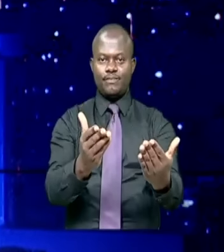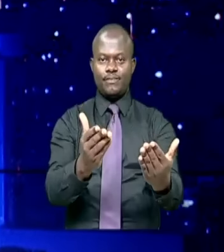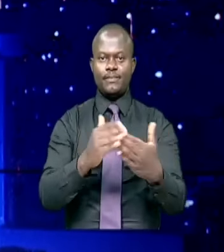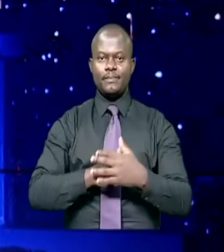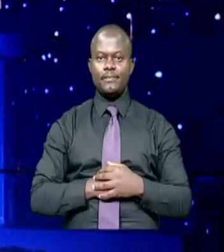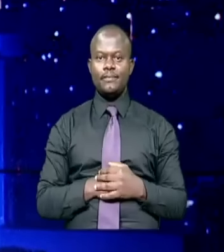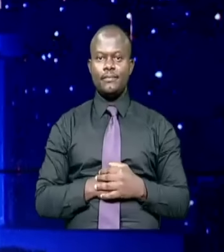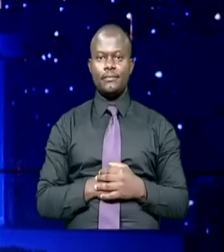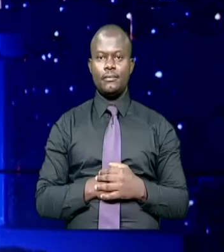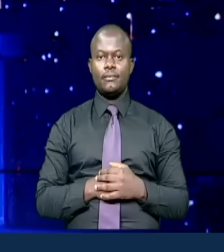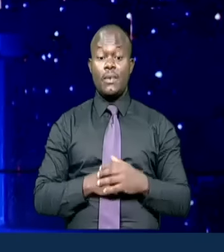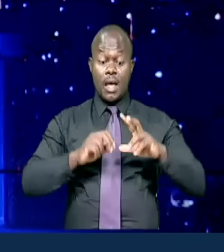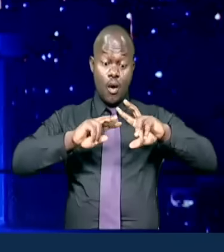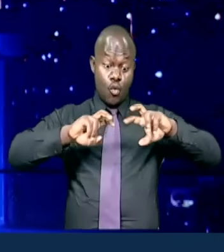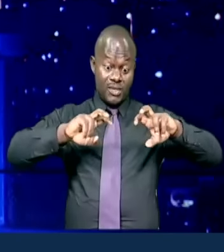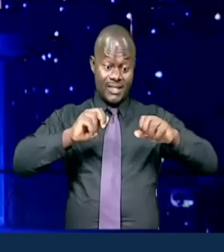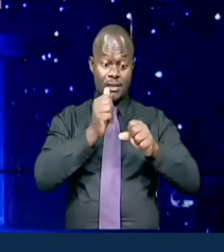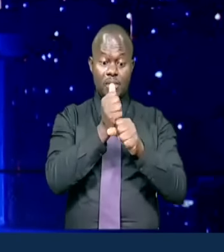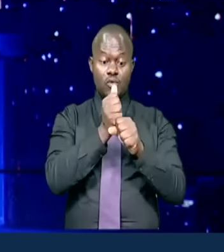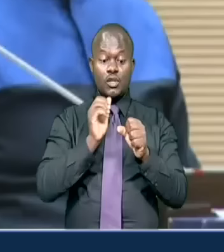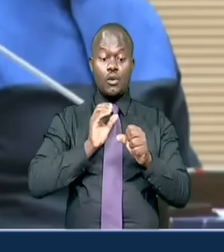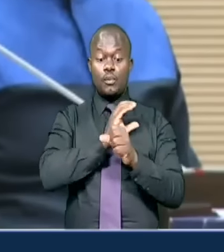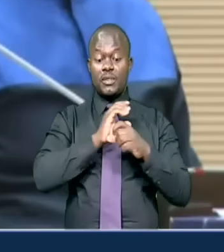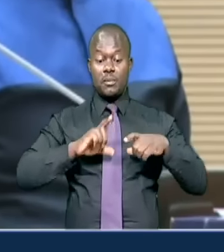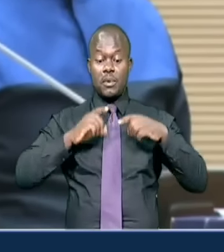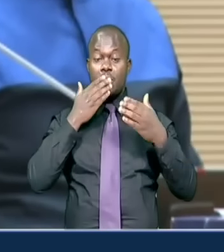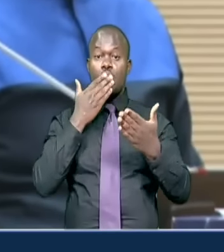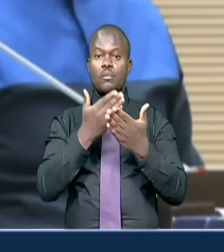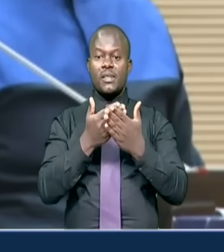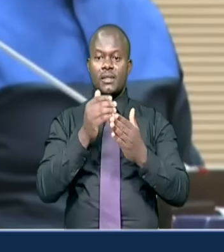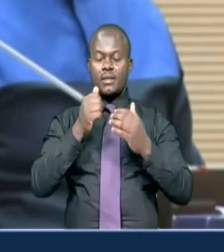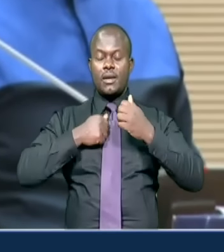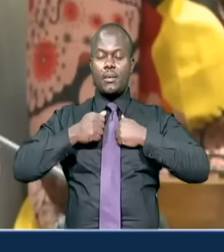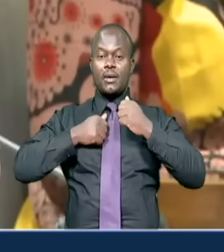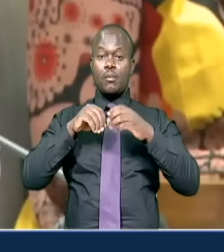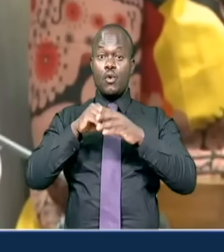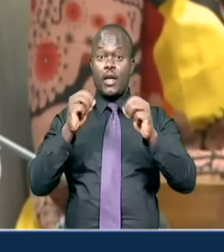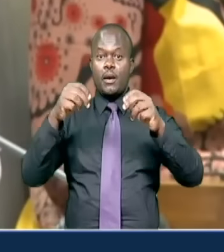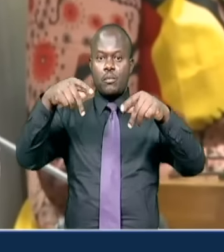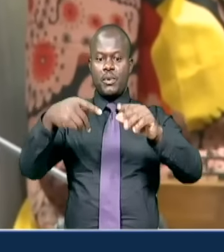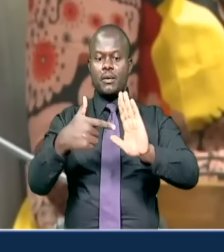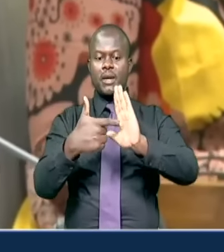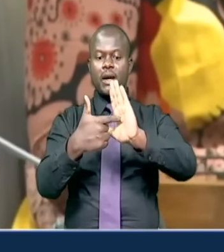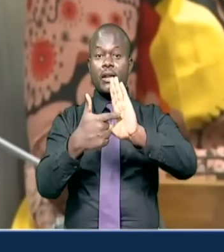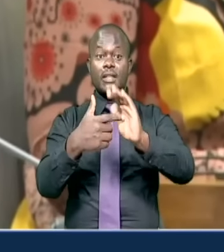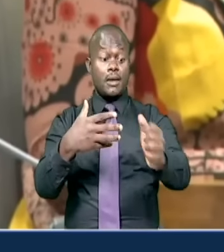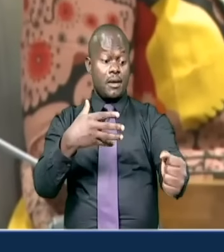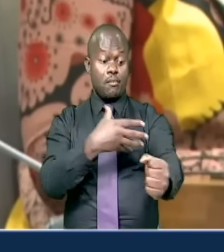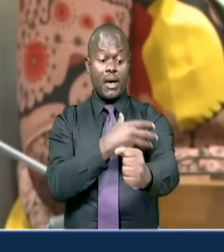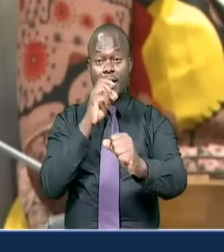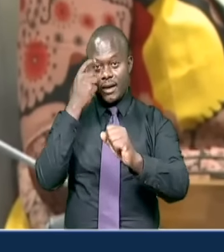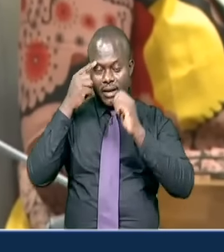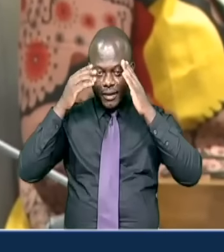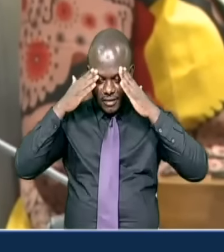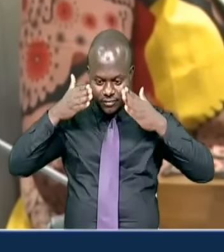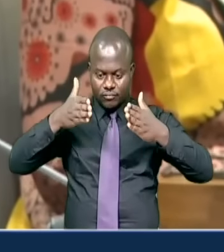kwibandaho. Hari ubusesenguzi bwakozwe na Komisiyo y'imibereho myiza y'abaturage mu ntego ishinga amategeko bwagaragaje ko imbaraga Leta yashyize mu